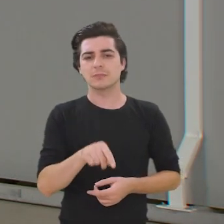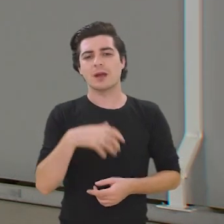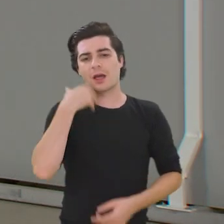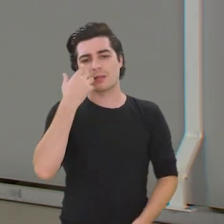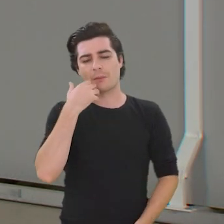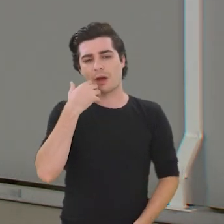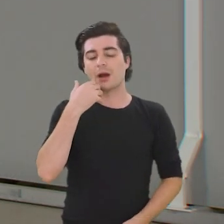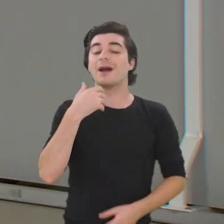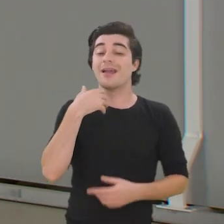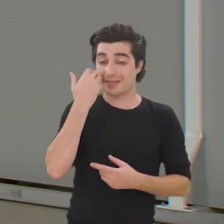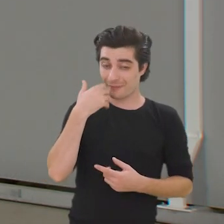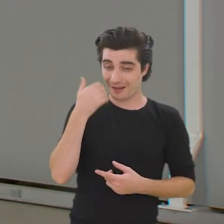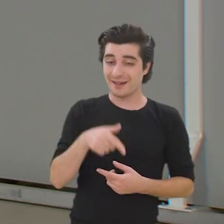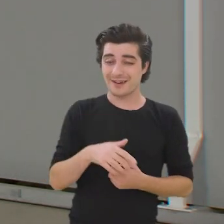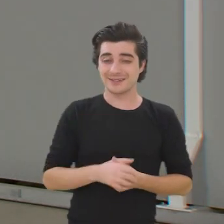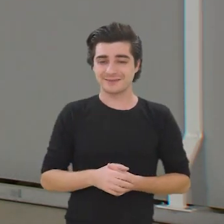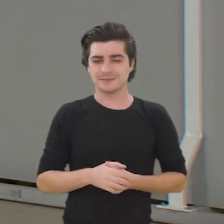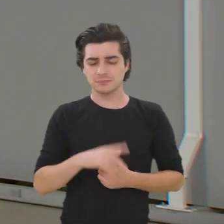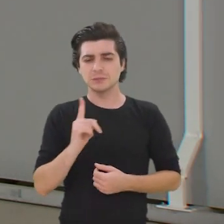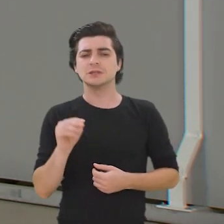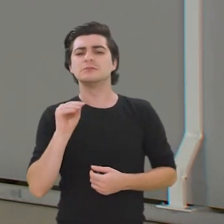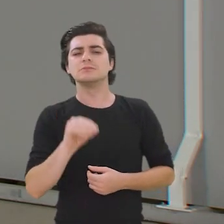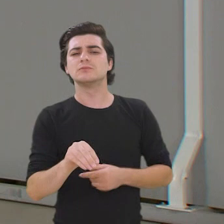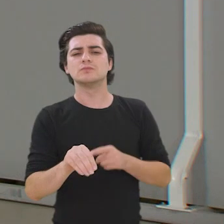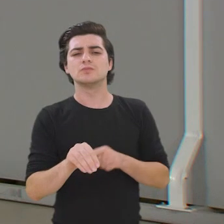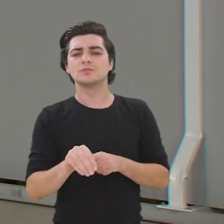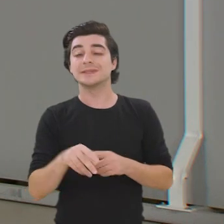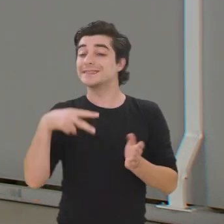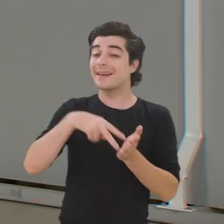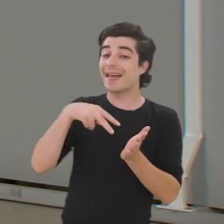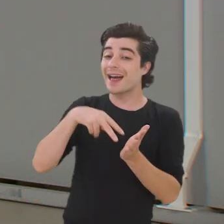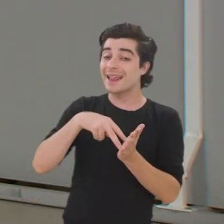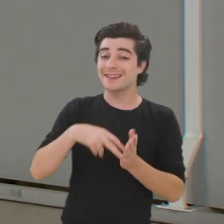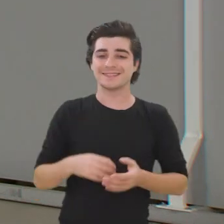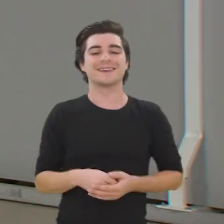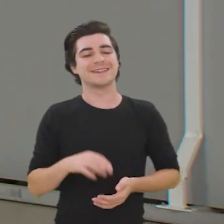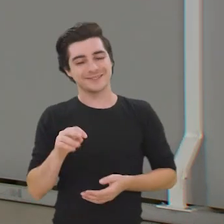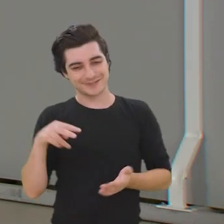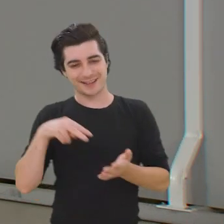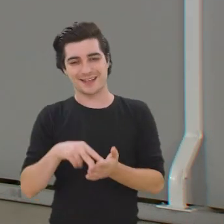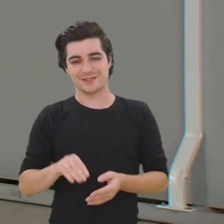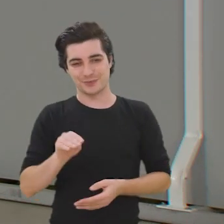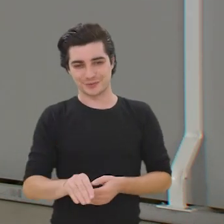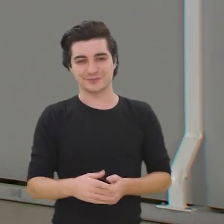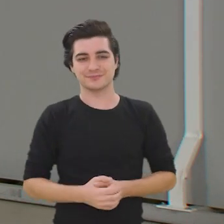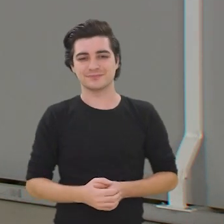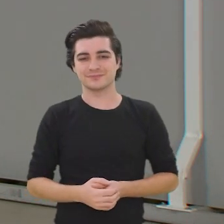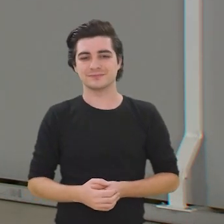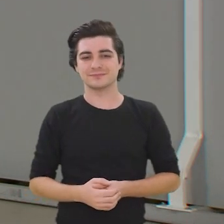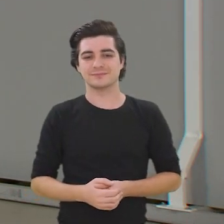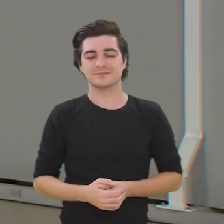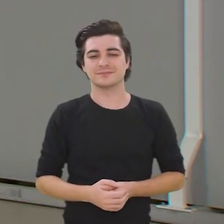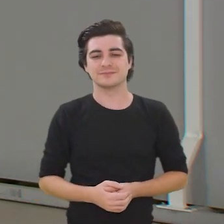Elma. Elma. Bir tane de? Çatal. Çatal koyuyorum.